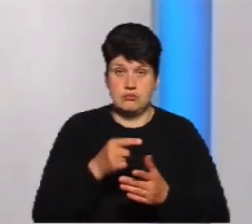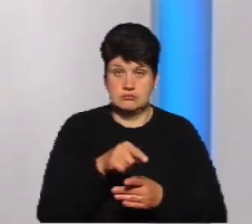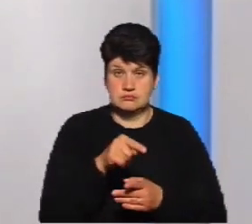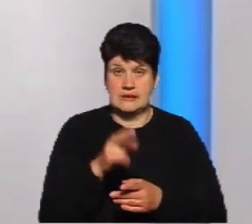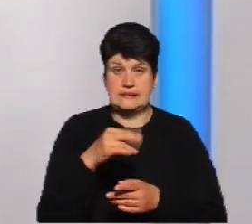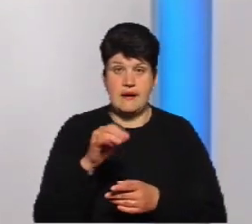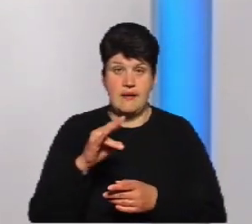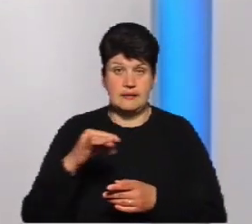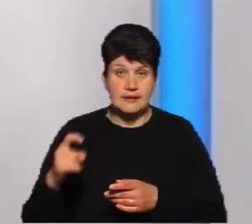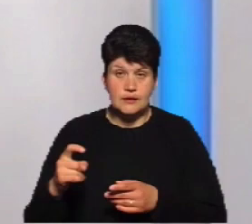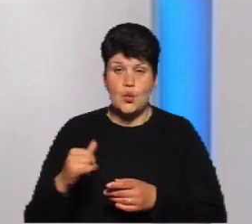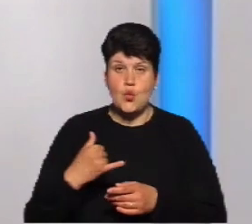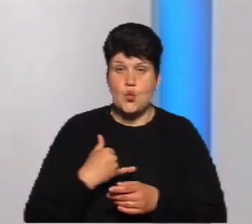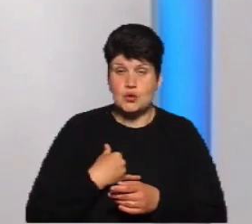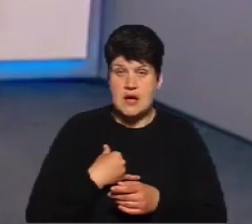у нас